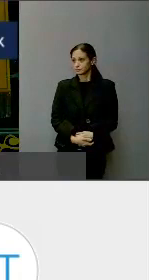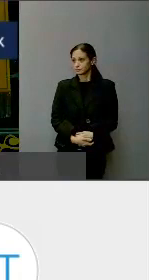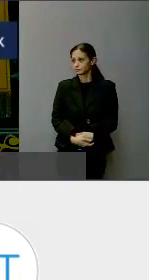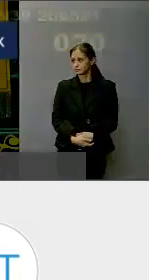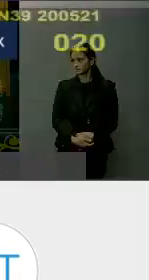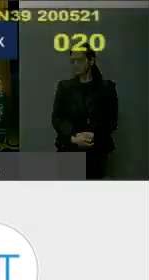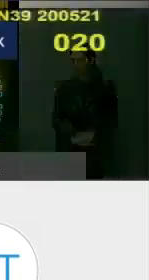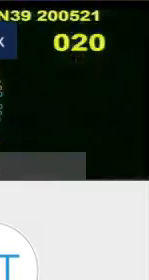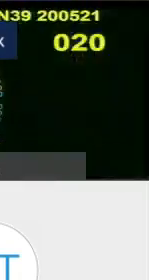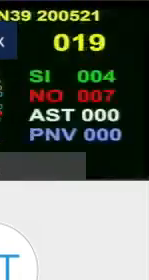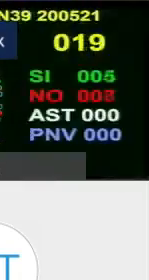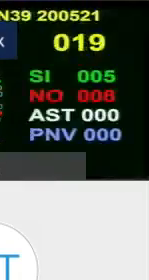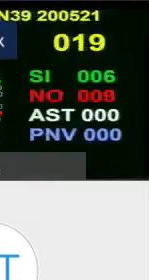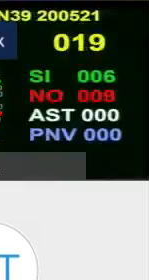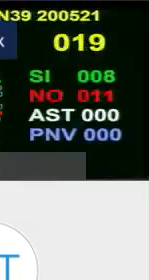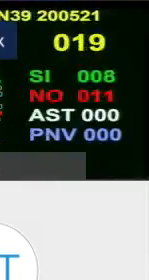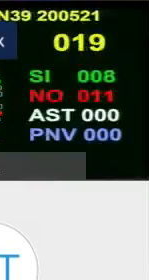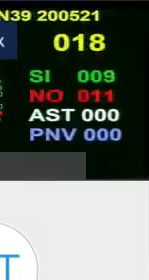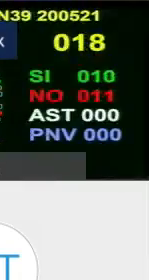si vota